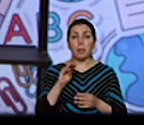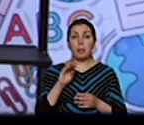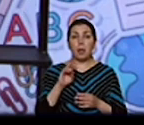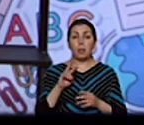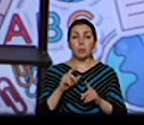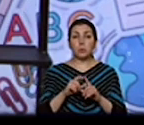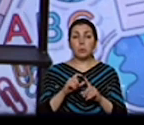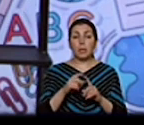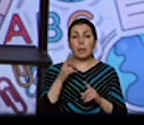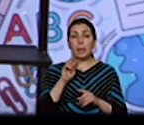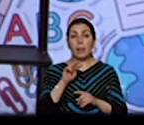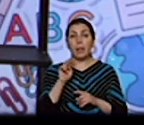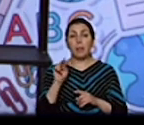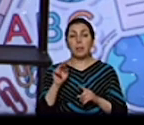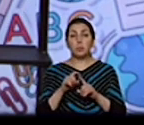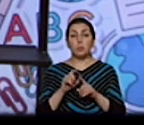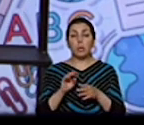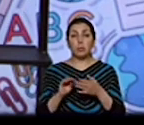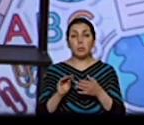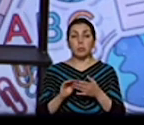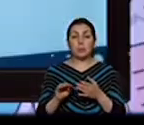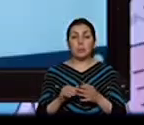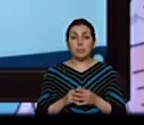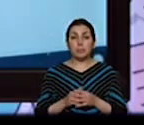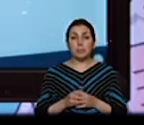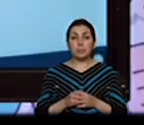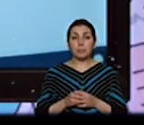so'zi ikkita l bilan yoziladi.